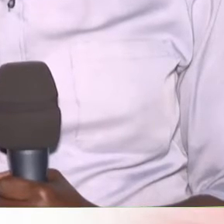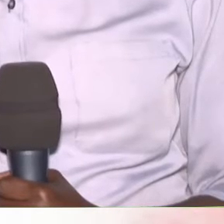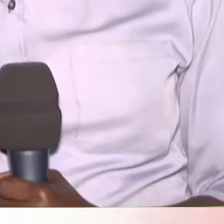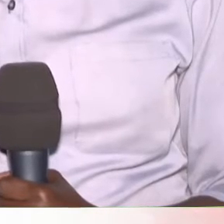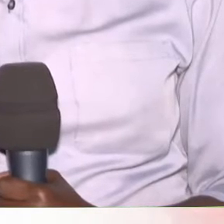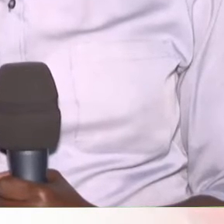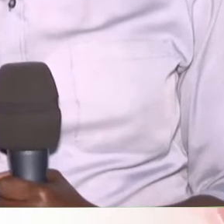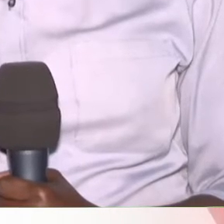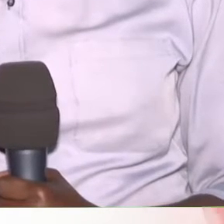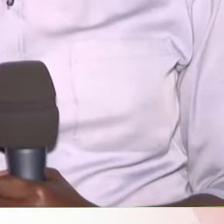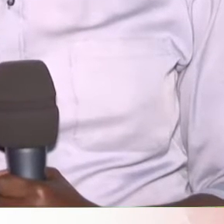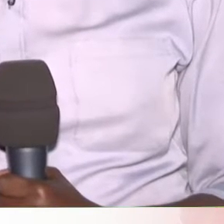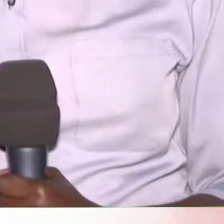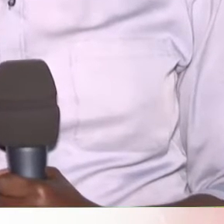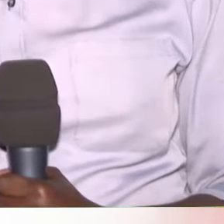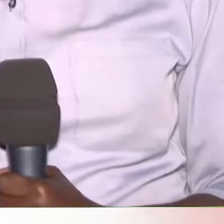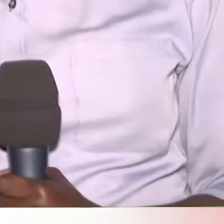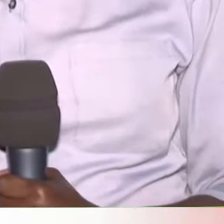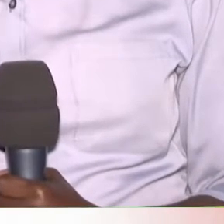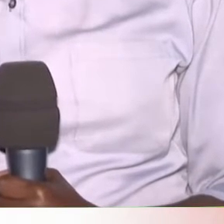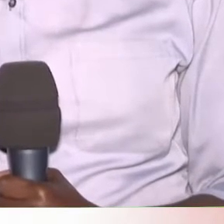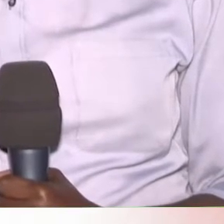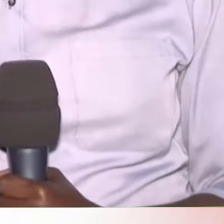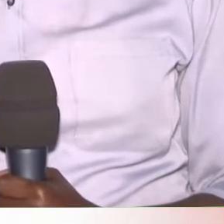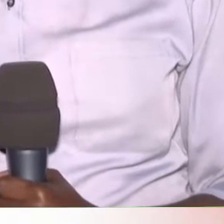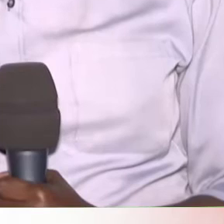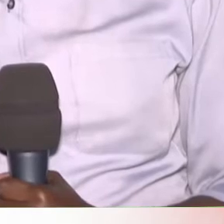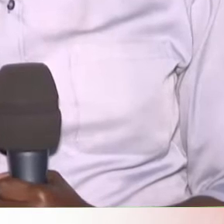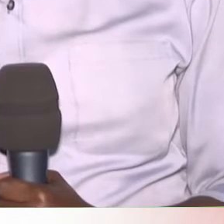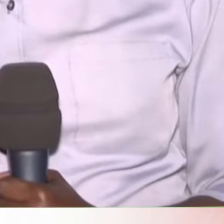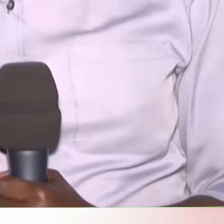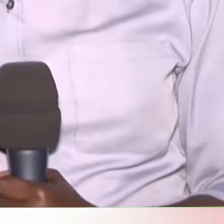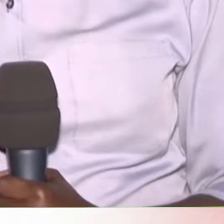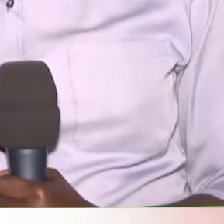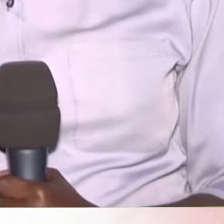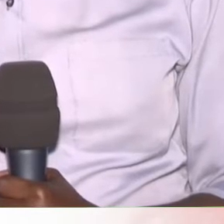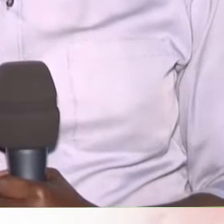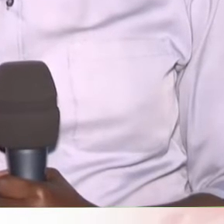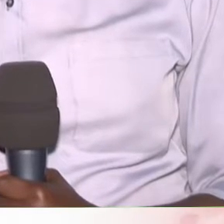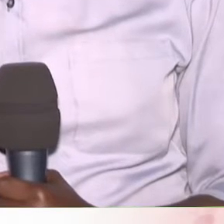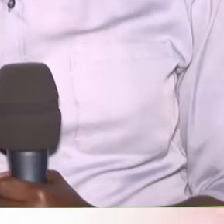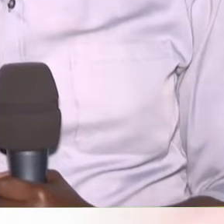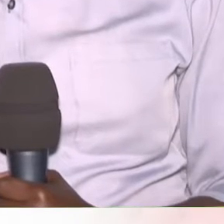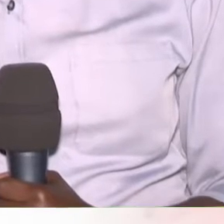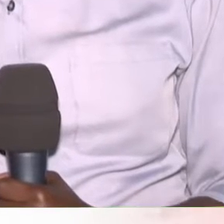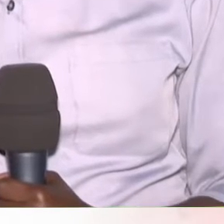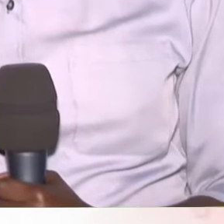unanipata Muthoka, kulikoni na ni kipi ambacho tunatarajia kufikia sasa na ni yapi ambayo yametendeka katika maeneo ya